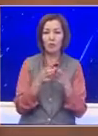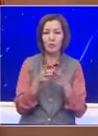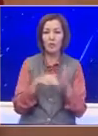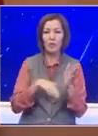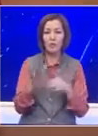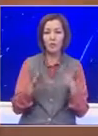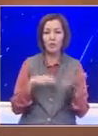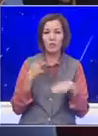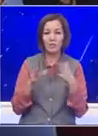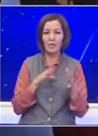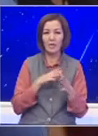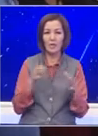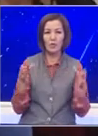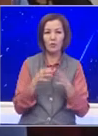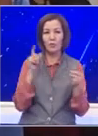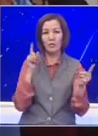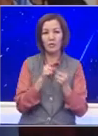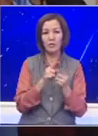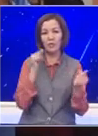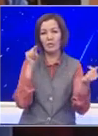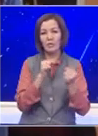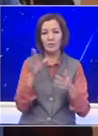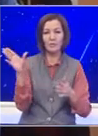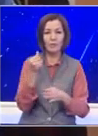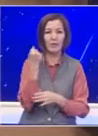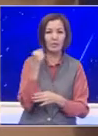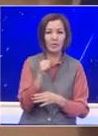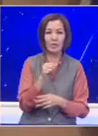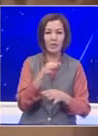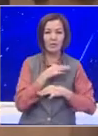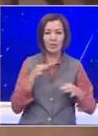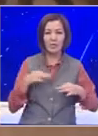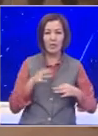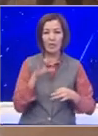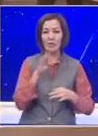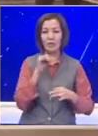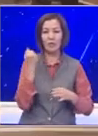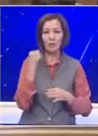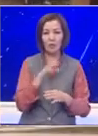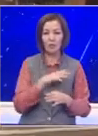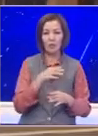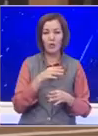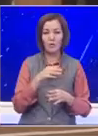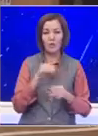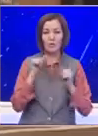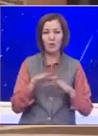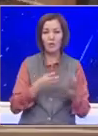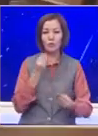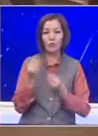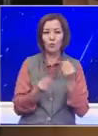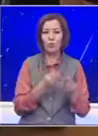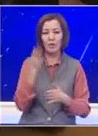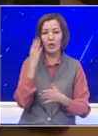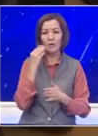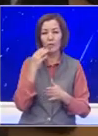дайындық деңгейін көрсетті. Топтық кездесуінде қарсыластарын түгел жеңіп, жартылай финалда Сарбұлақта ұтты. Шешуші сында алматылық ардагерлер мен